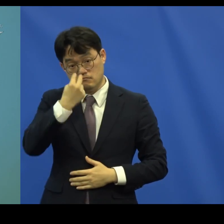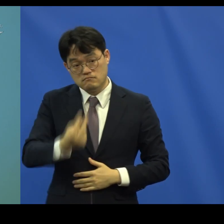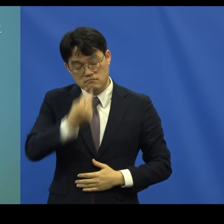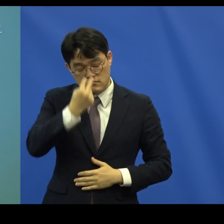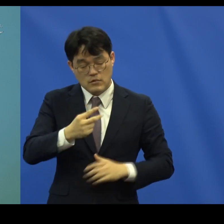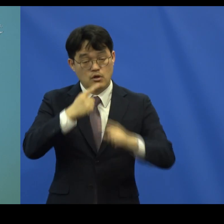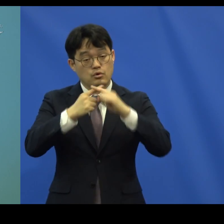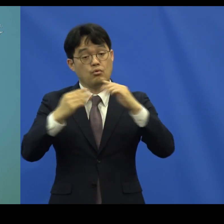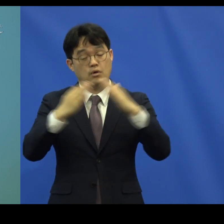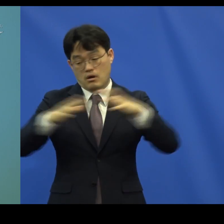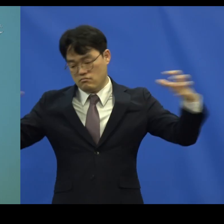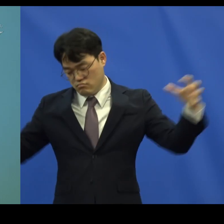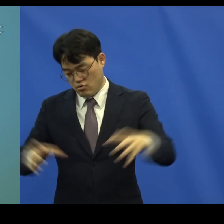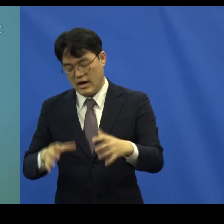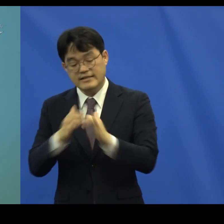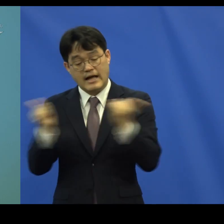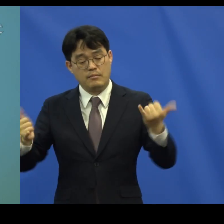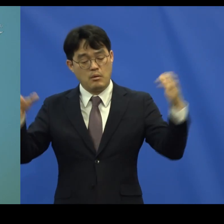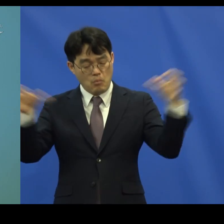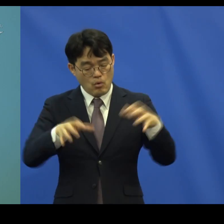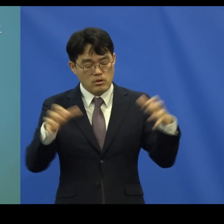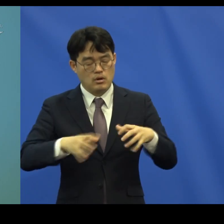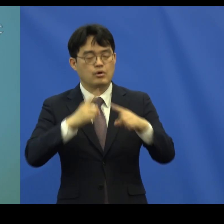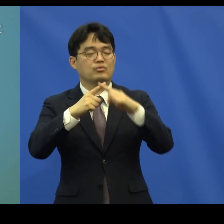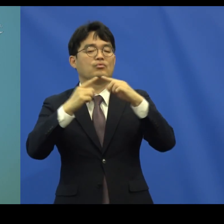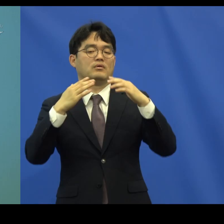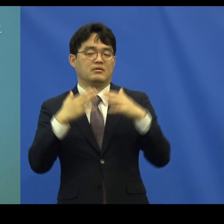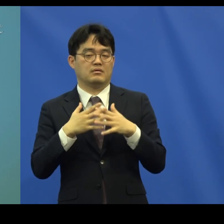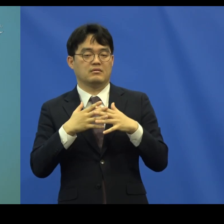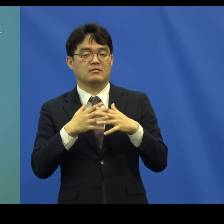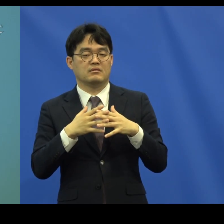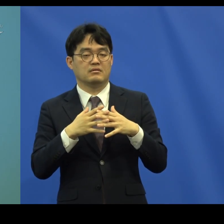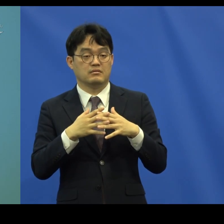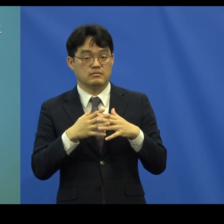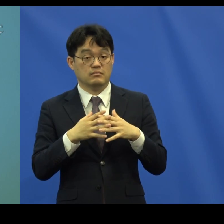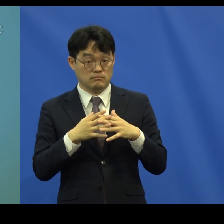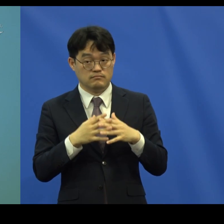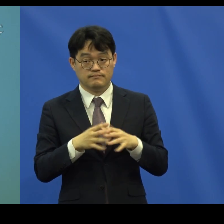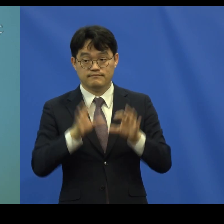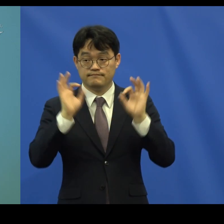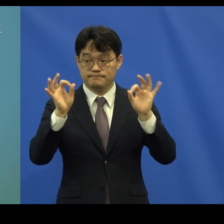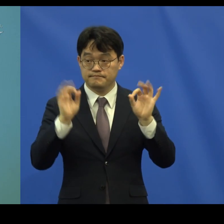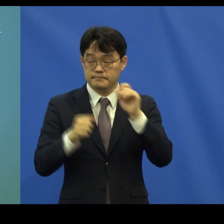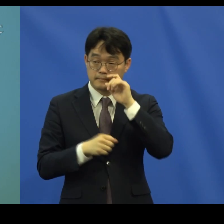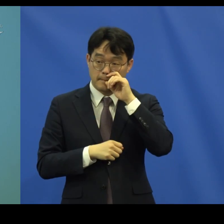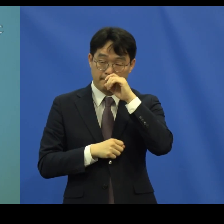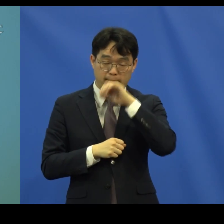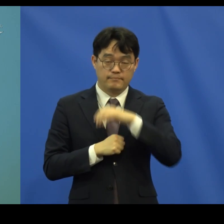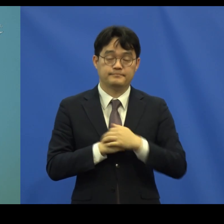교회예요. 그들이 가는 곳이 교회고 있는 곳이 교회고.